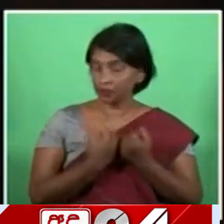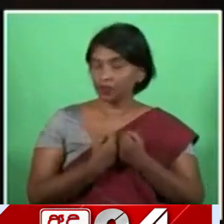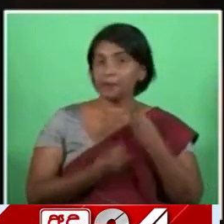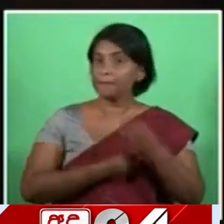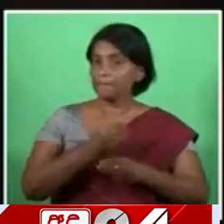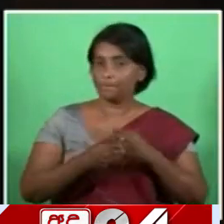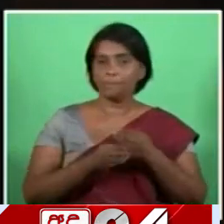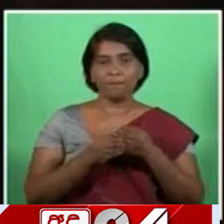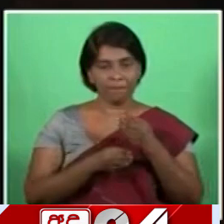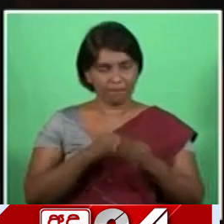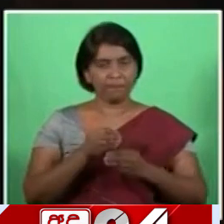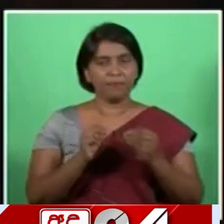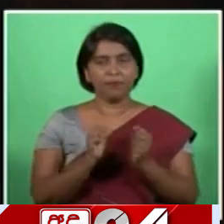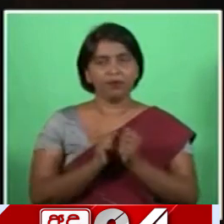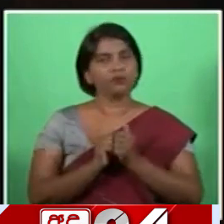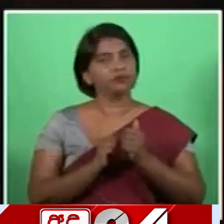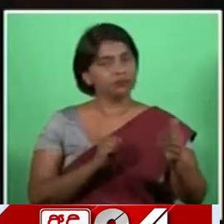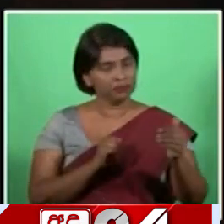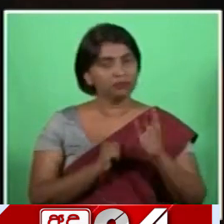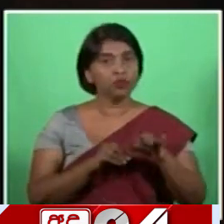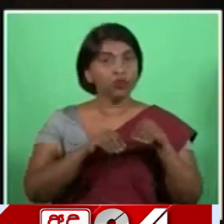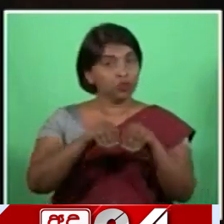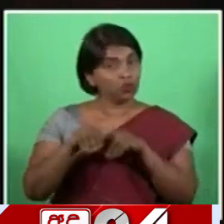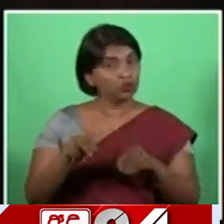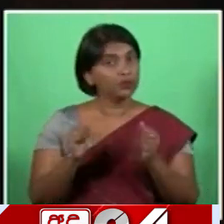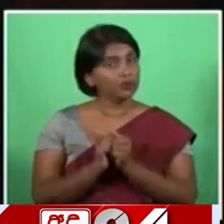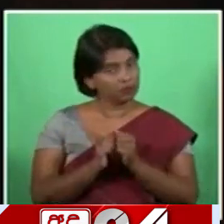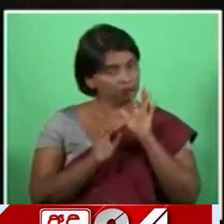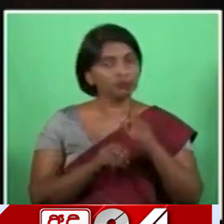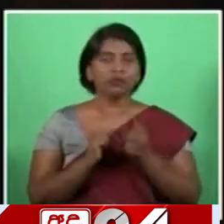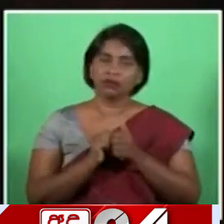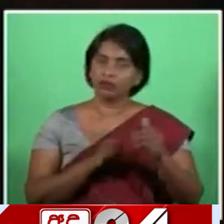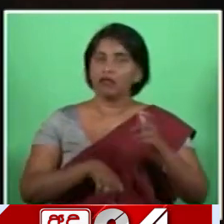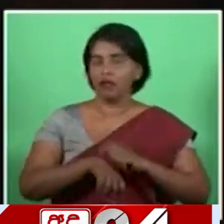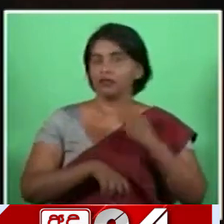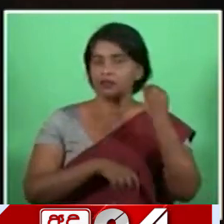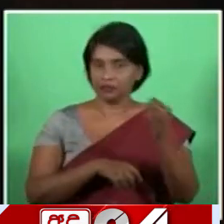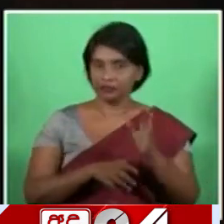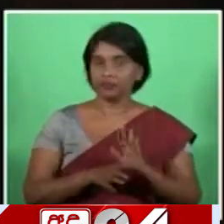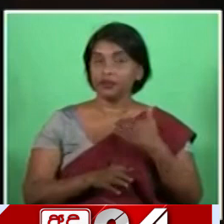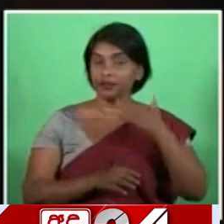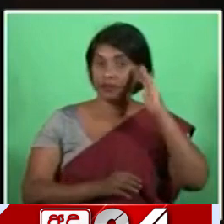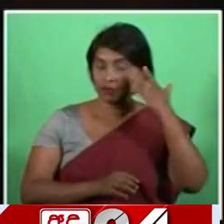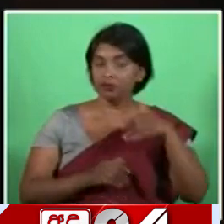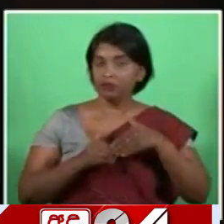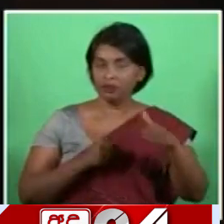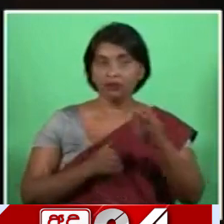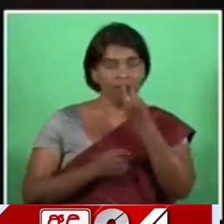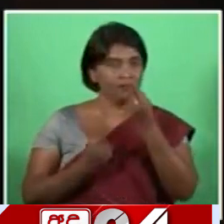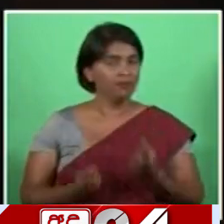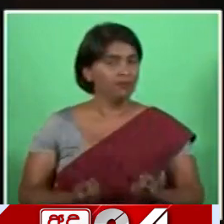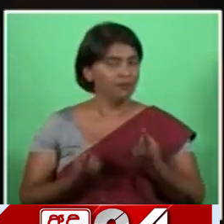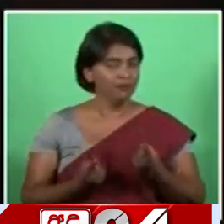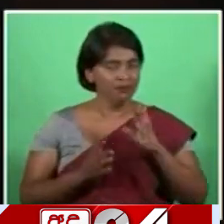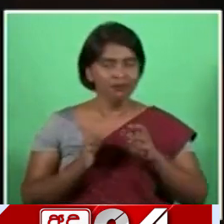වාණිජ කටයුත්ත නම් වාණිජ කටයුත්ත කරන් යන්නේ කෘෂිකාර්මික කටයුත්ත සඳහා නම් ඒක කරන් යන්න ඉඩ දෙනවා විශේෂයෙන් මේ පවතින ආහාර අර්බුදයේ